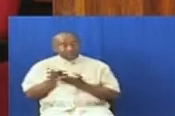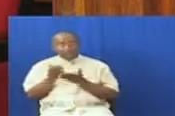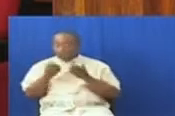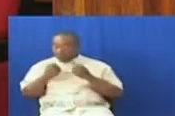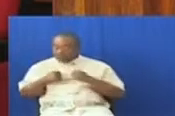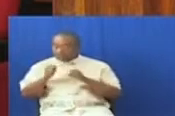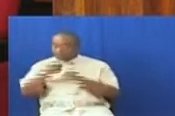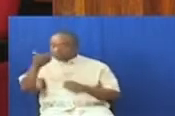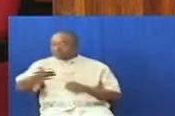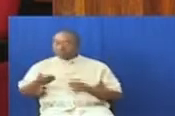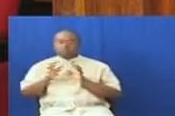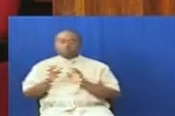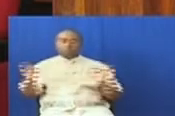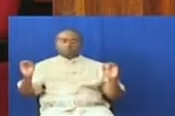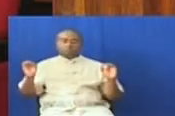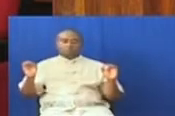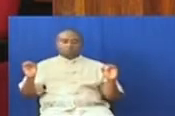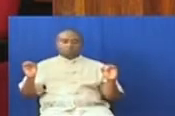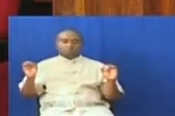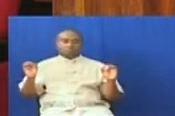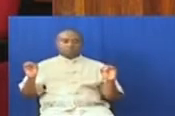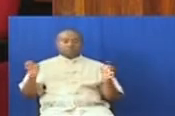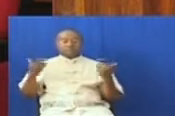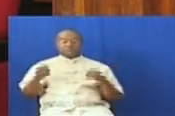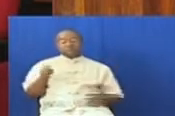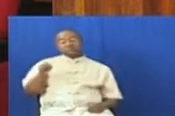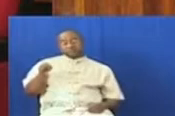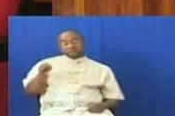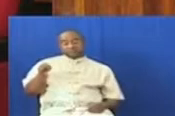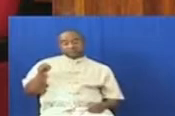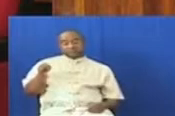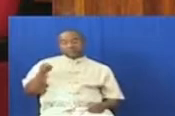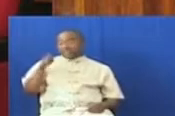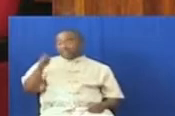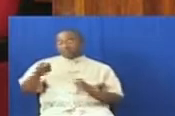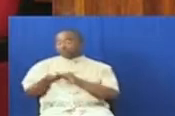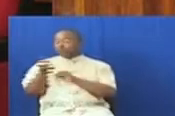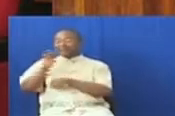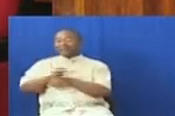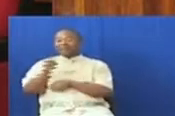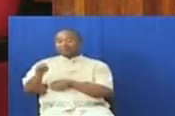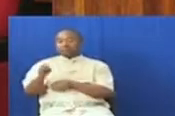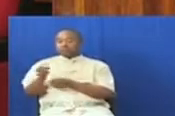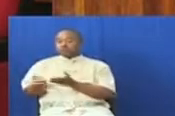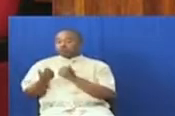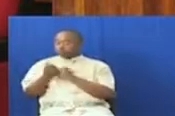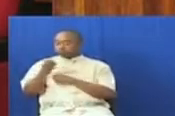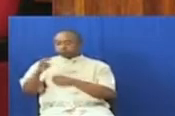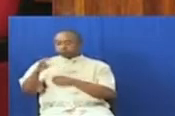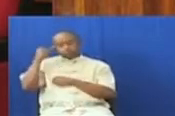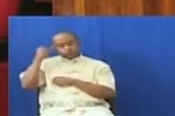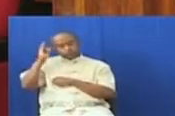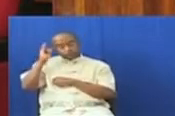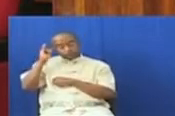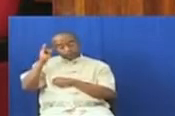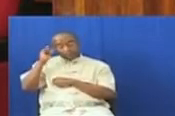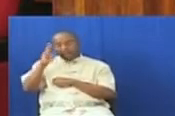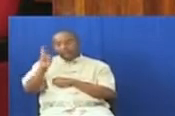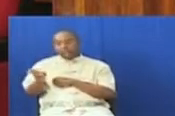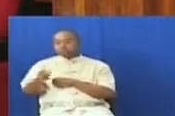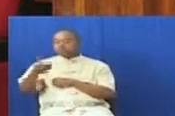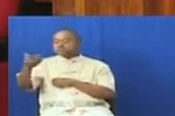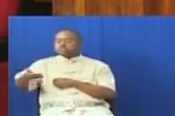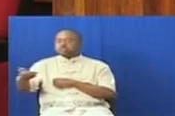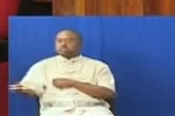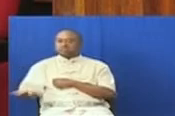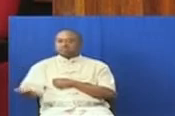vijiji ambao kwa namna moja au nyingine ndio wataalamu ambao wanaweza kuishauri halmashauri ya kijiji.